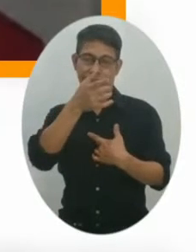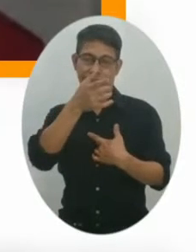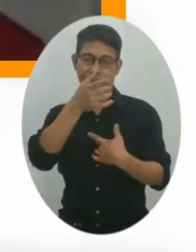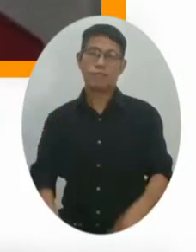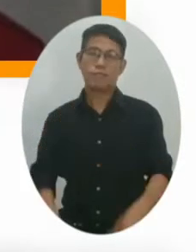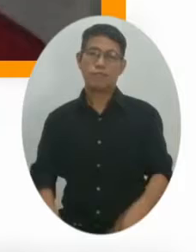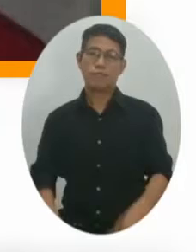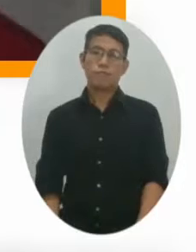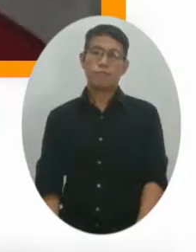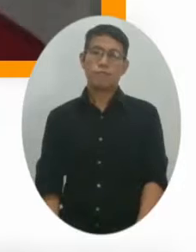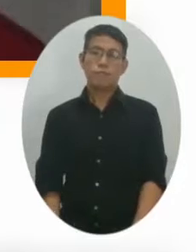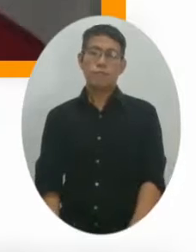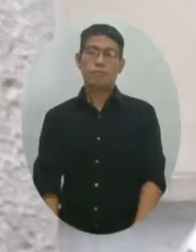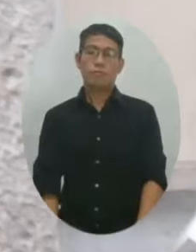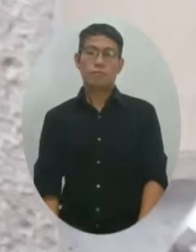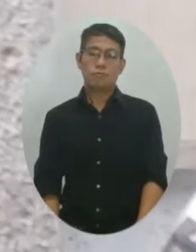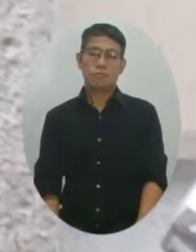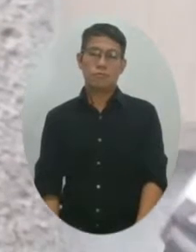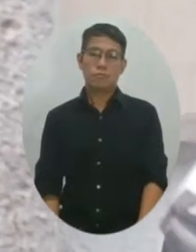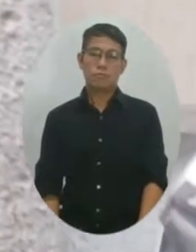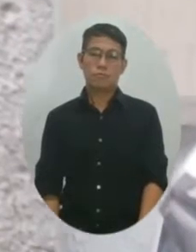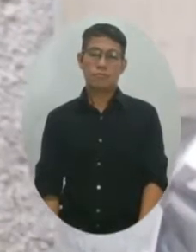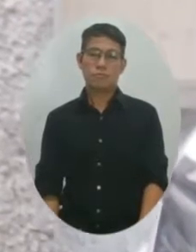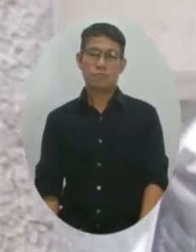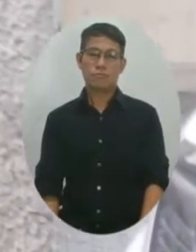na napakabigat ngayon.